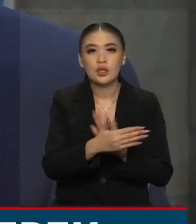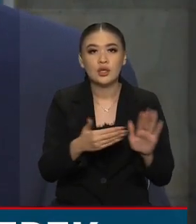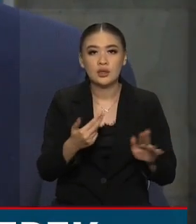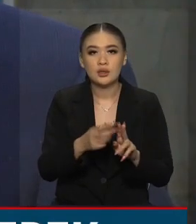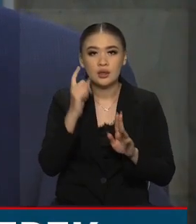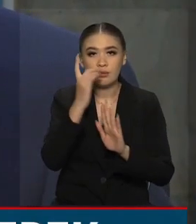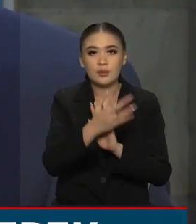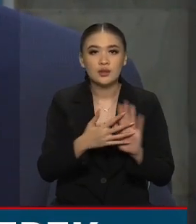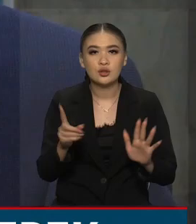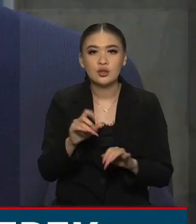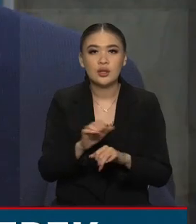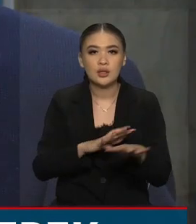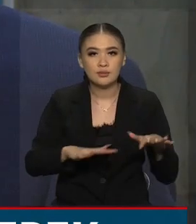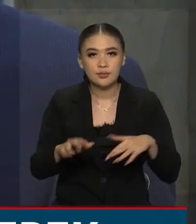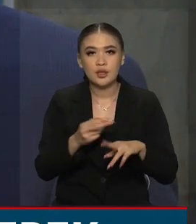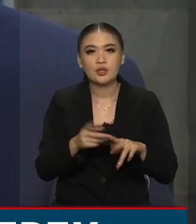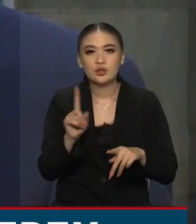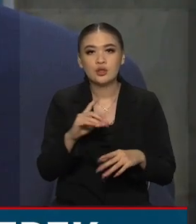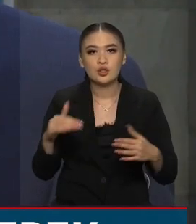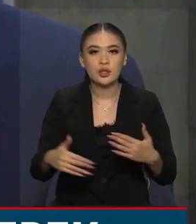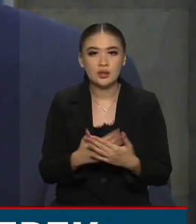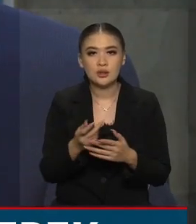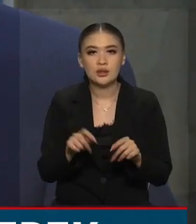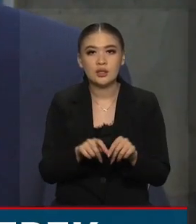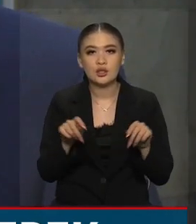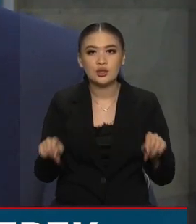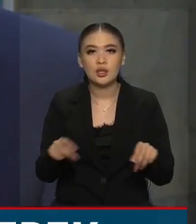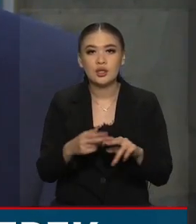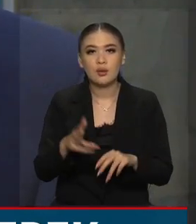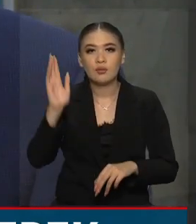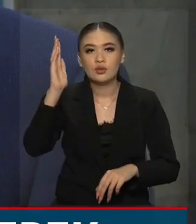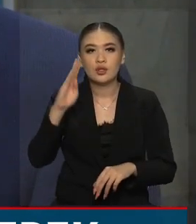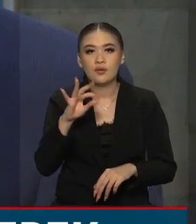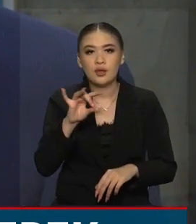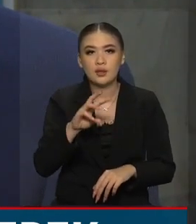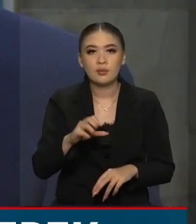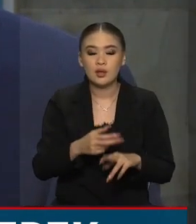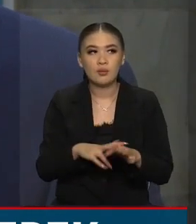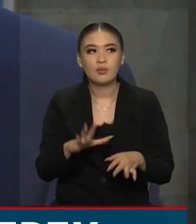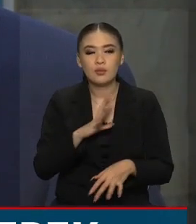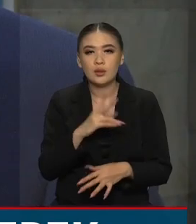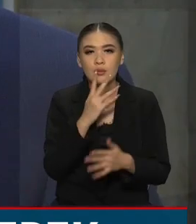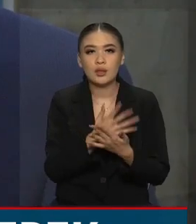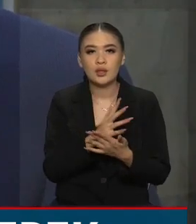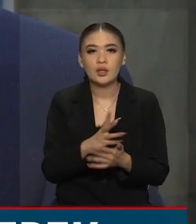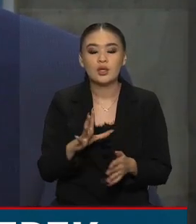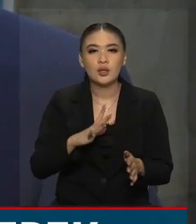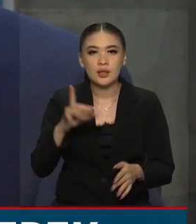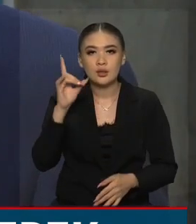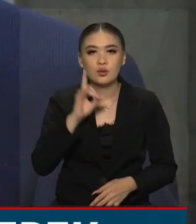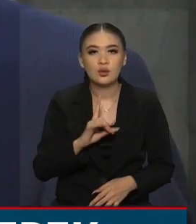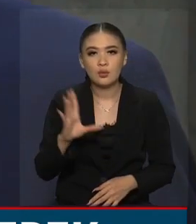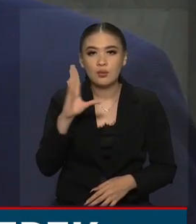ескере отырып, біздің елімізде де осындай жаңадан ашылған болашақта фермерлер үшін өте оңтайлы, ыңғайлы